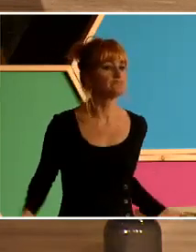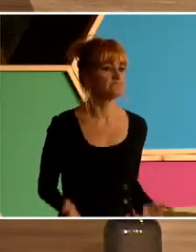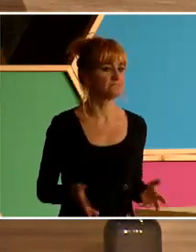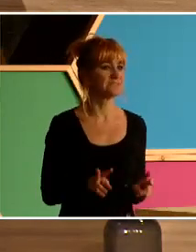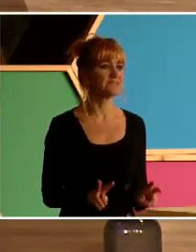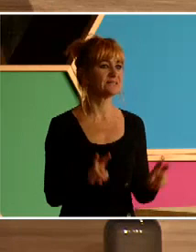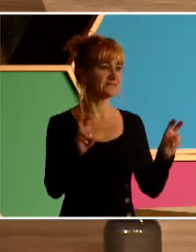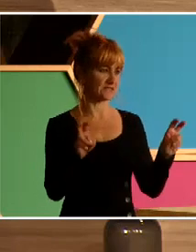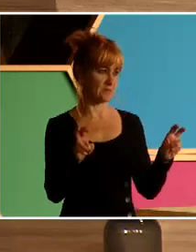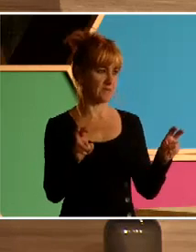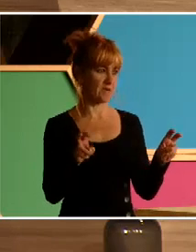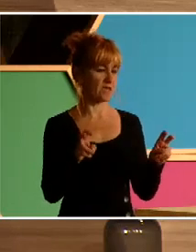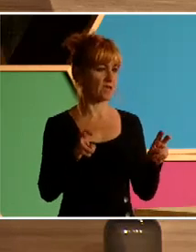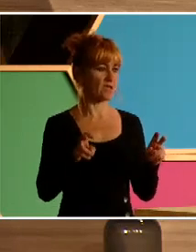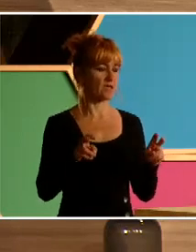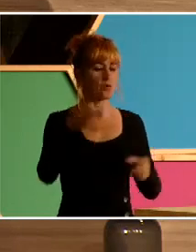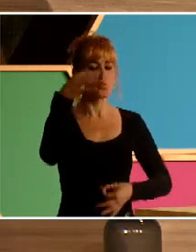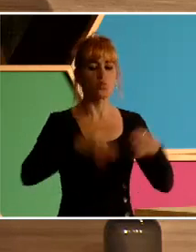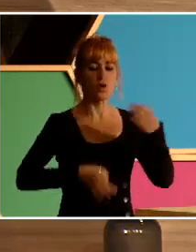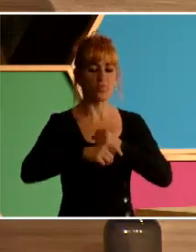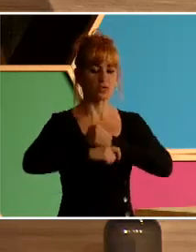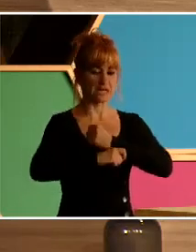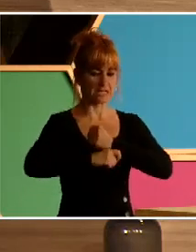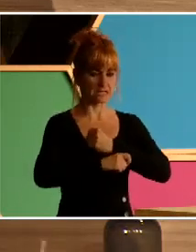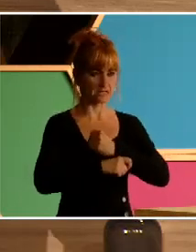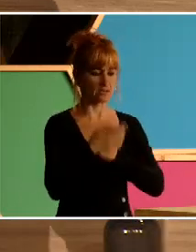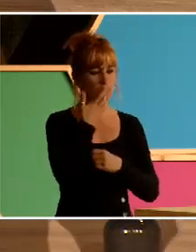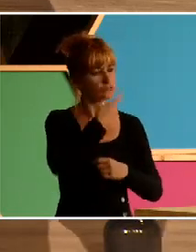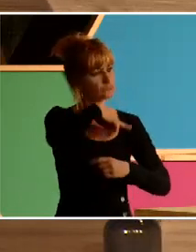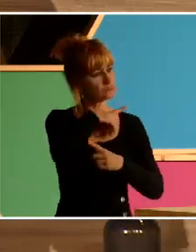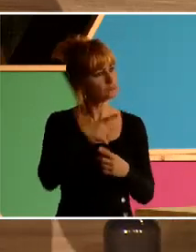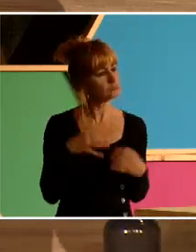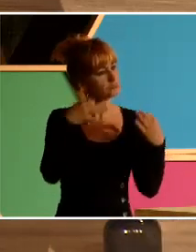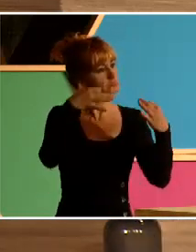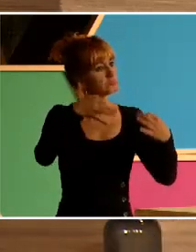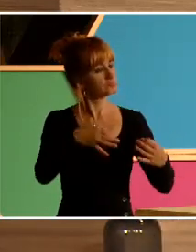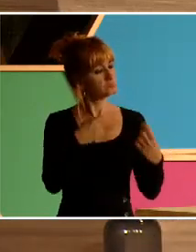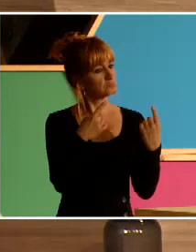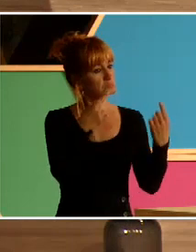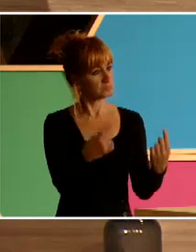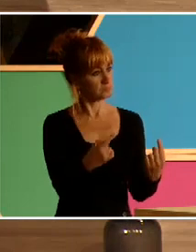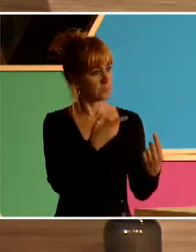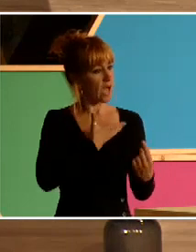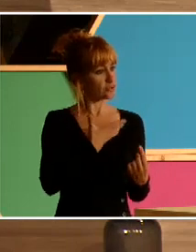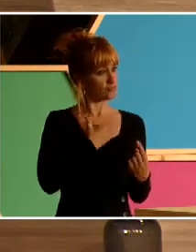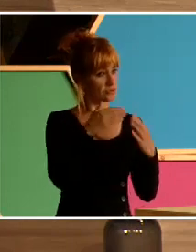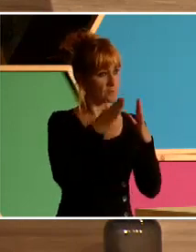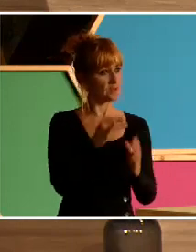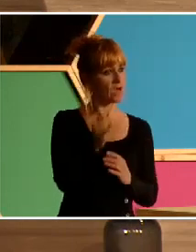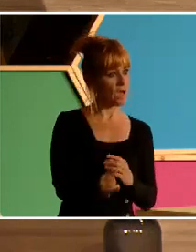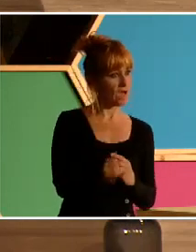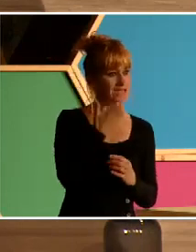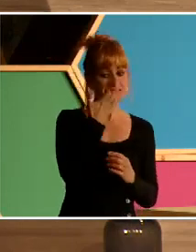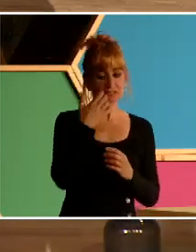que és el litigi estratègic. Quan vam arribar teníem un ajuntament que exercia l'acusació contra els activistes, contra